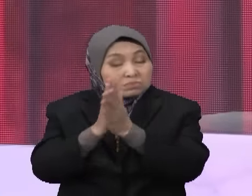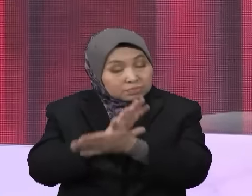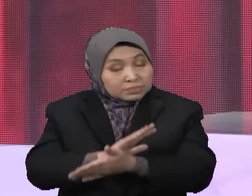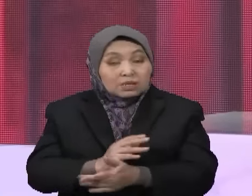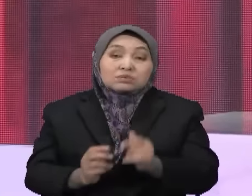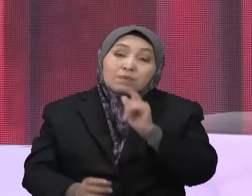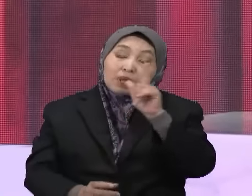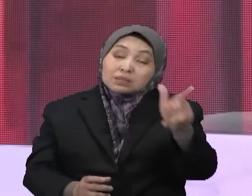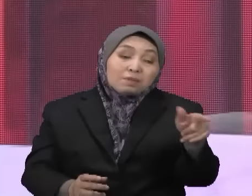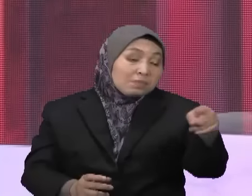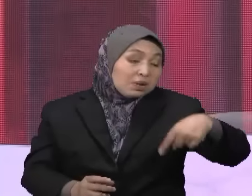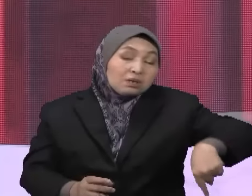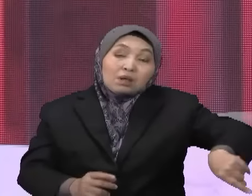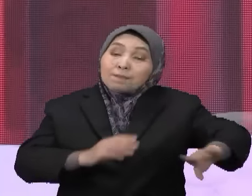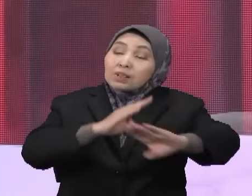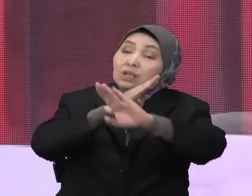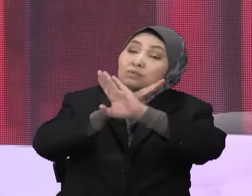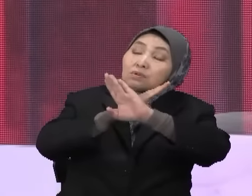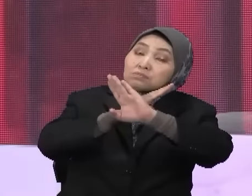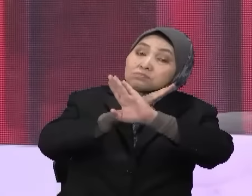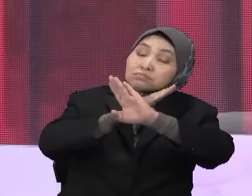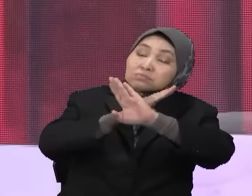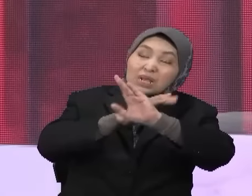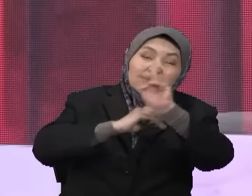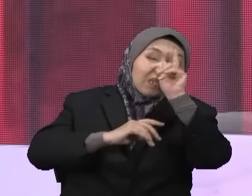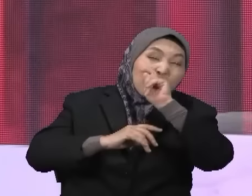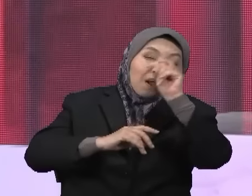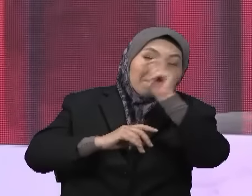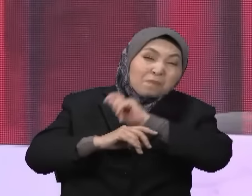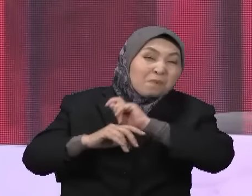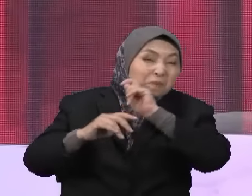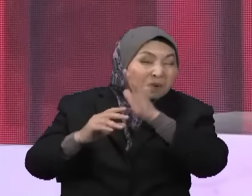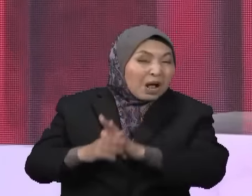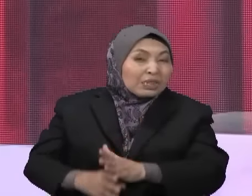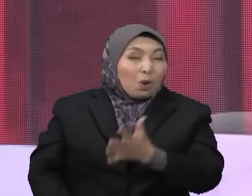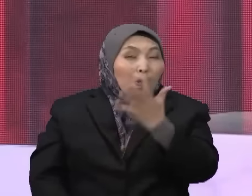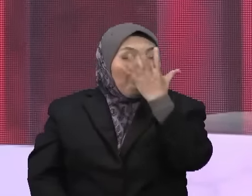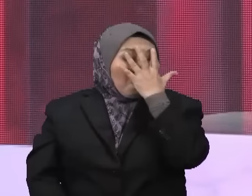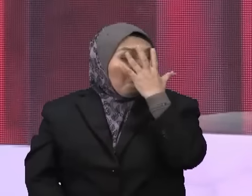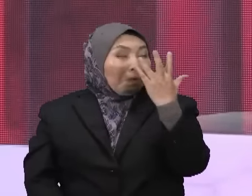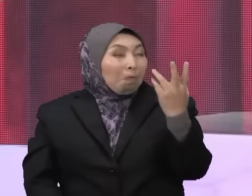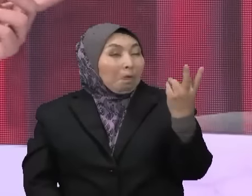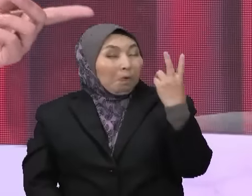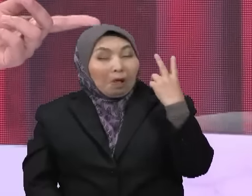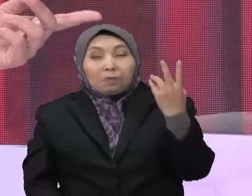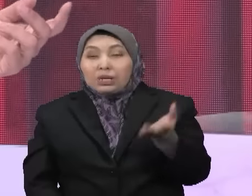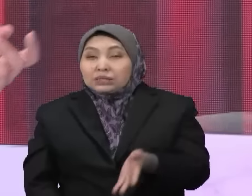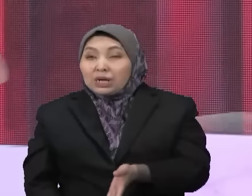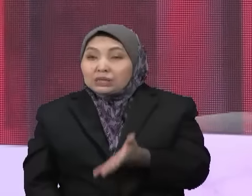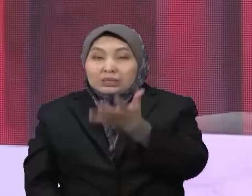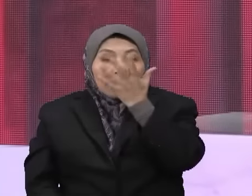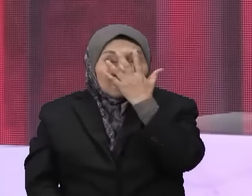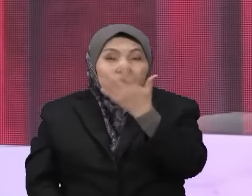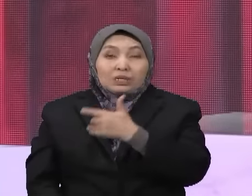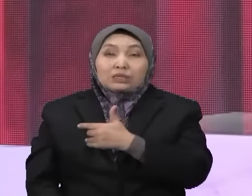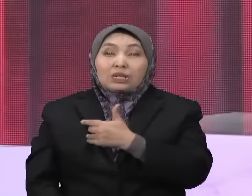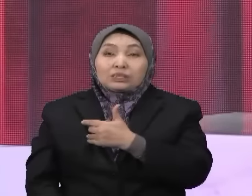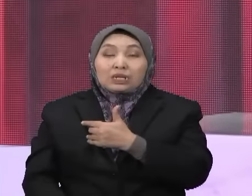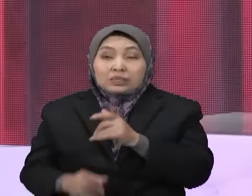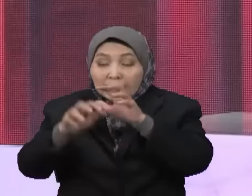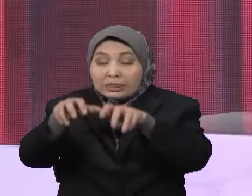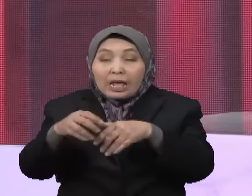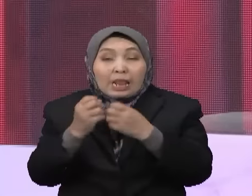Selama hari ini mereka berlindung di sebalik penipuan, di sebalik talam dua muka, apa tanam tebu tepi